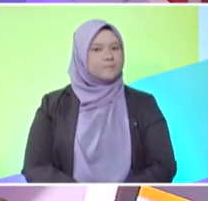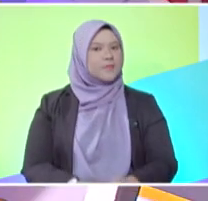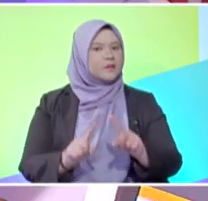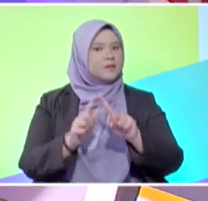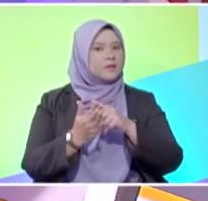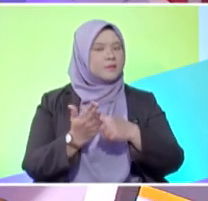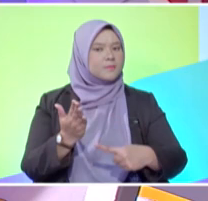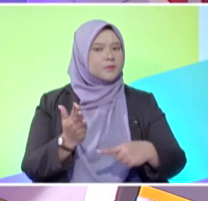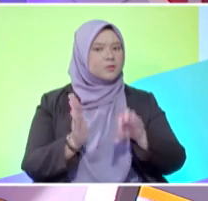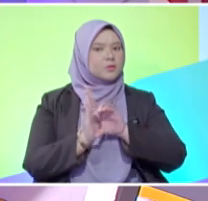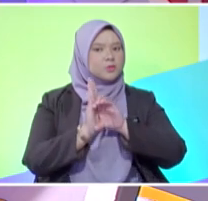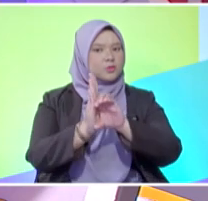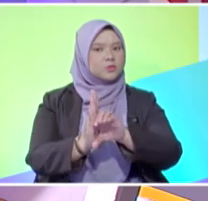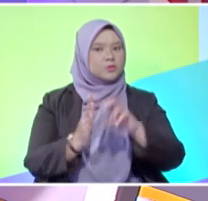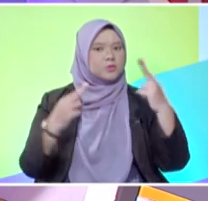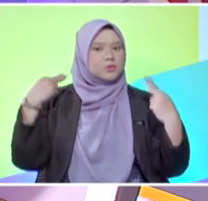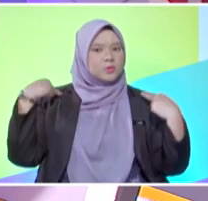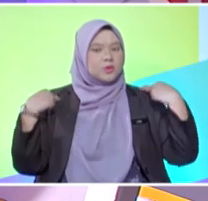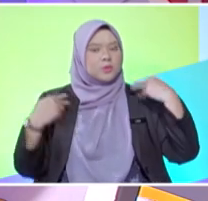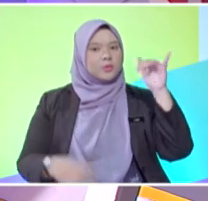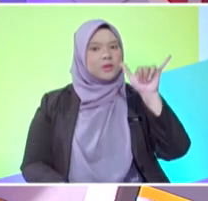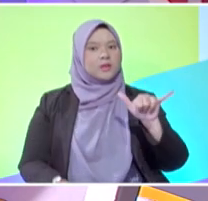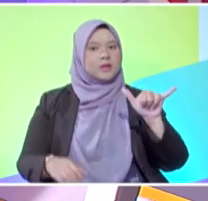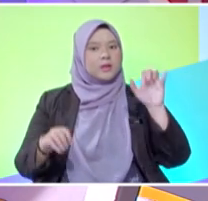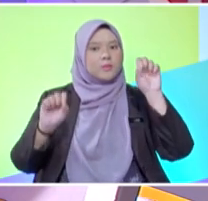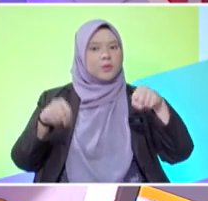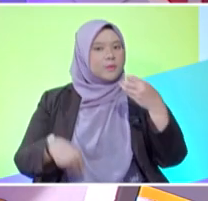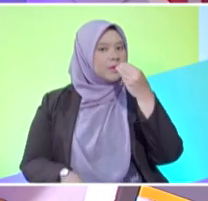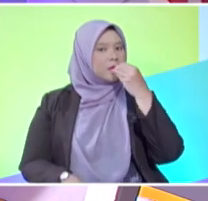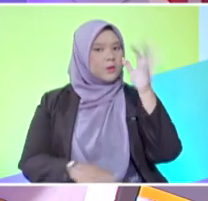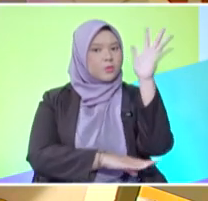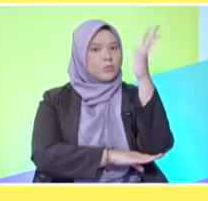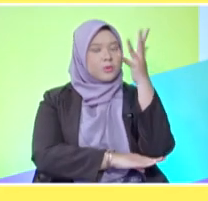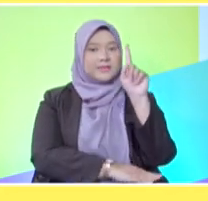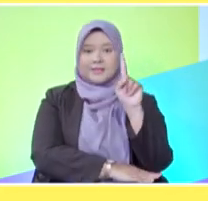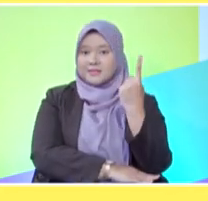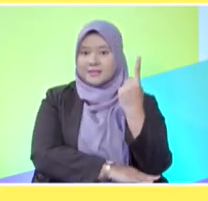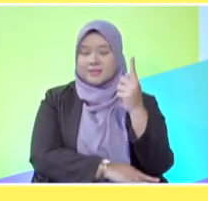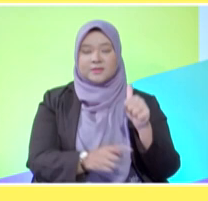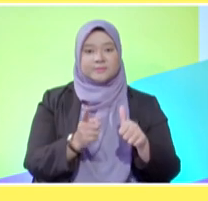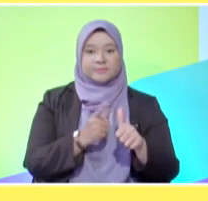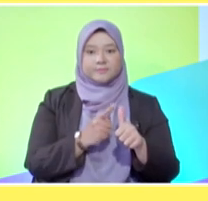yang pertama kita lihat ya contoh yang pertama